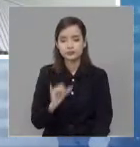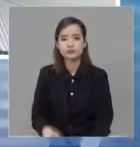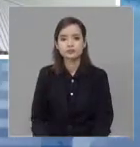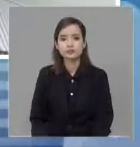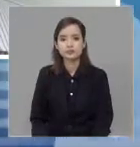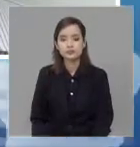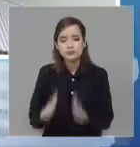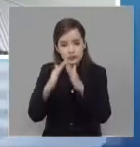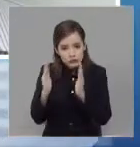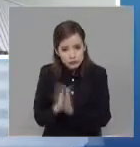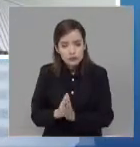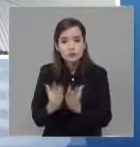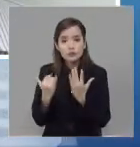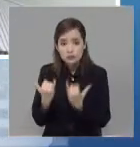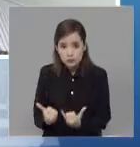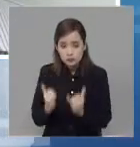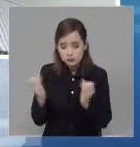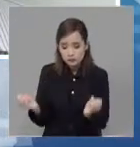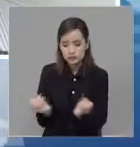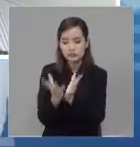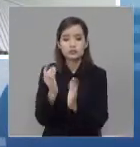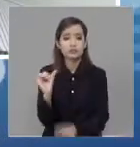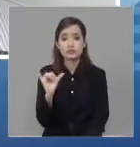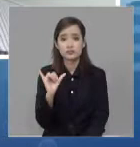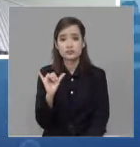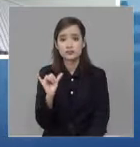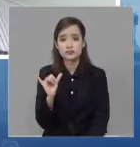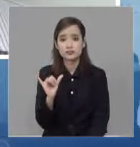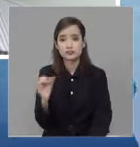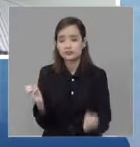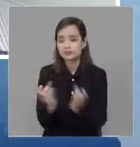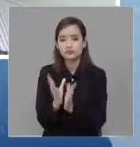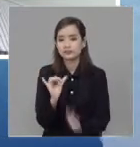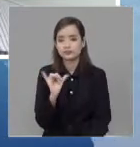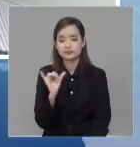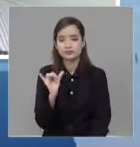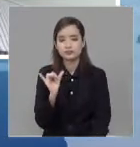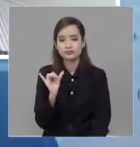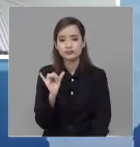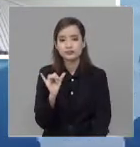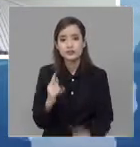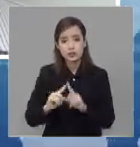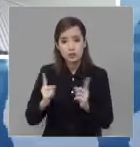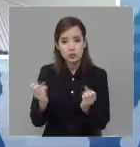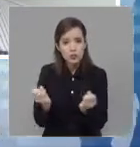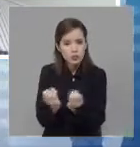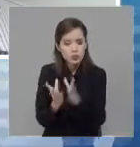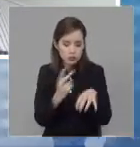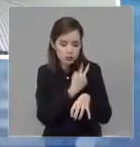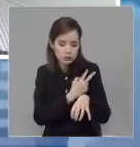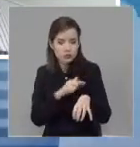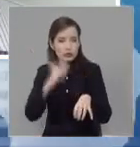าพรวมตอนนี้โรงพยาบาลยังไม่ได้รับความเสียหายถูกต้องไหมครับ ครับตอนนี้ยังไม่ได้รับความเสียหายครับผมแต่ว่าความเสียหายในรอบวันที่6ที่